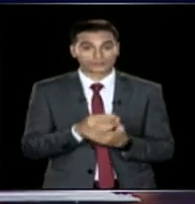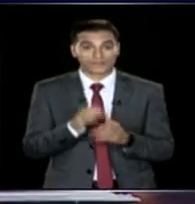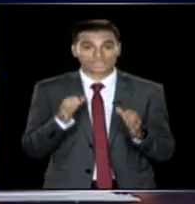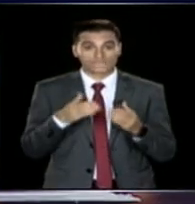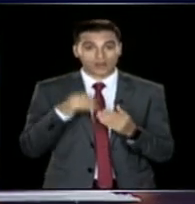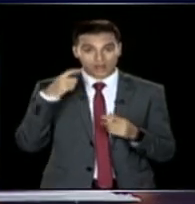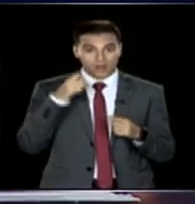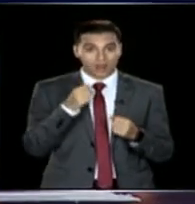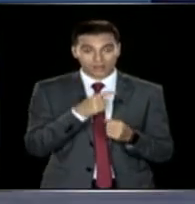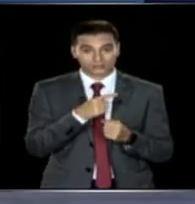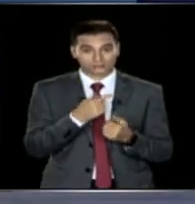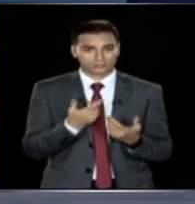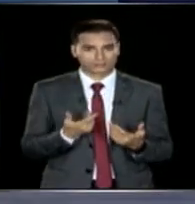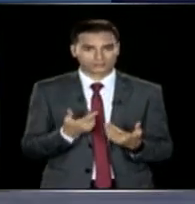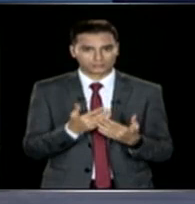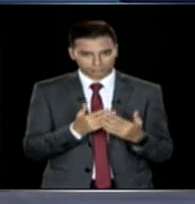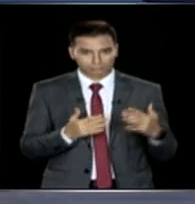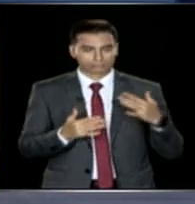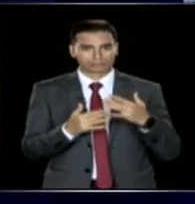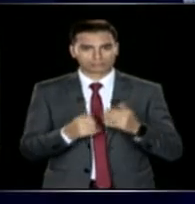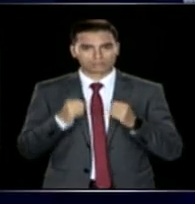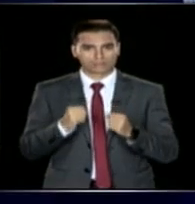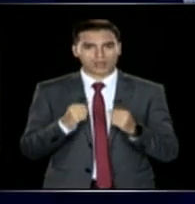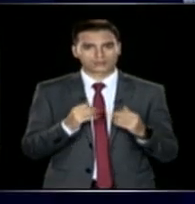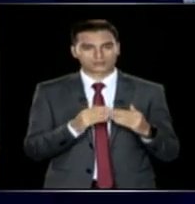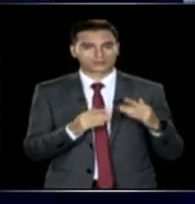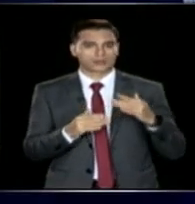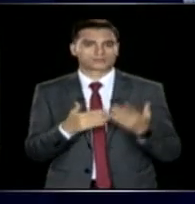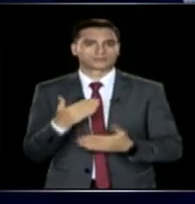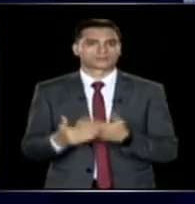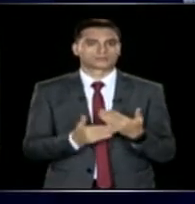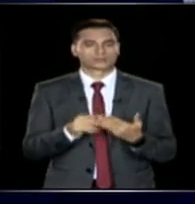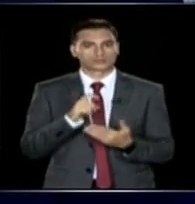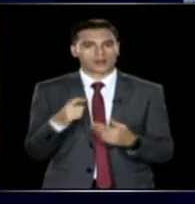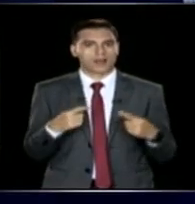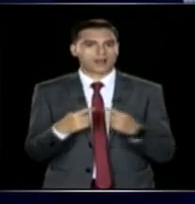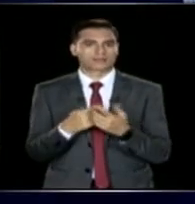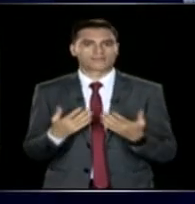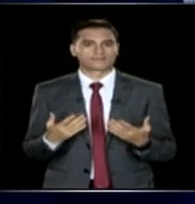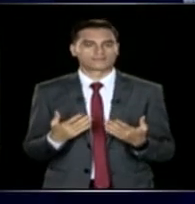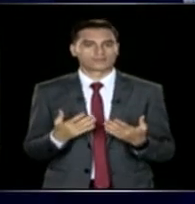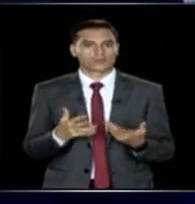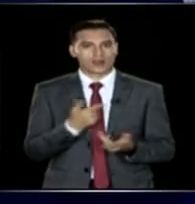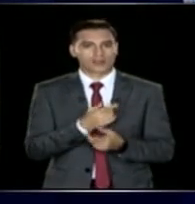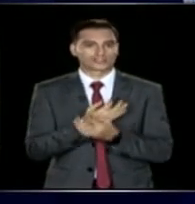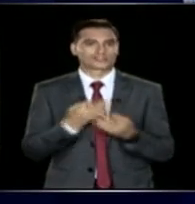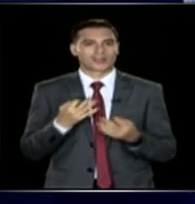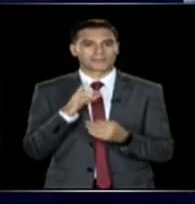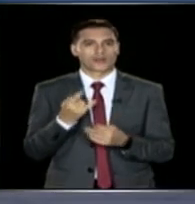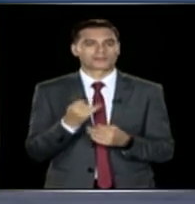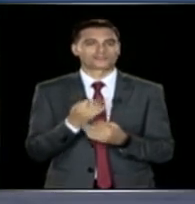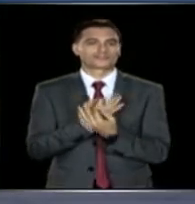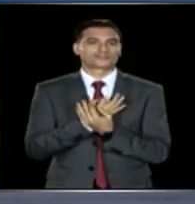فريق الرعد هيتسابق كده ولا يستعد كده ويقف جاهز؟ عندنا سؤال وهدف، ولا عشان معاكي 150 نقطه